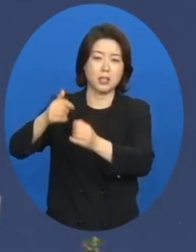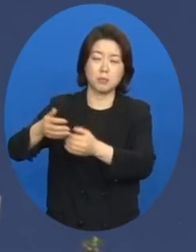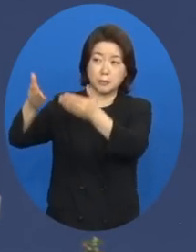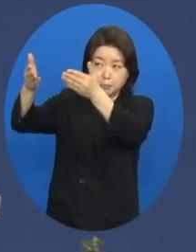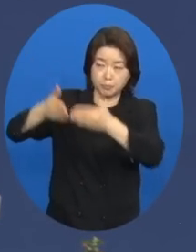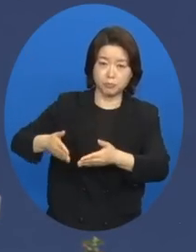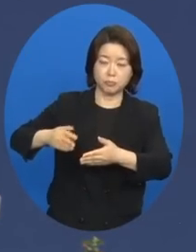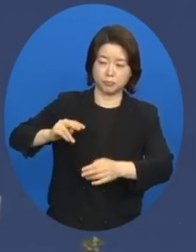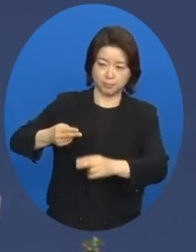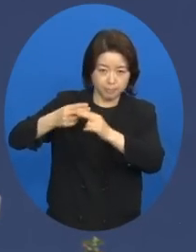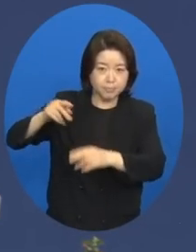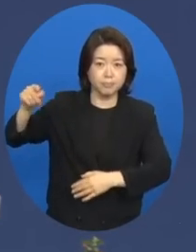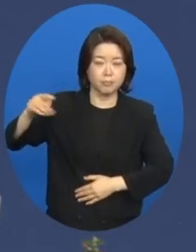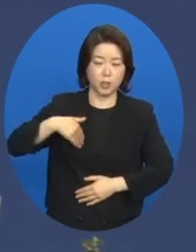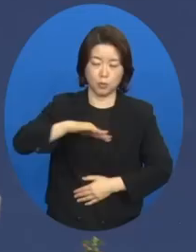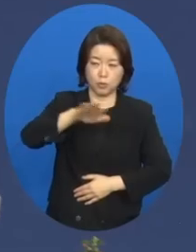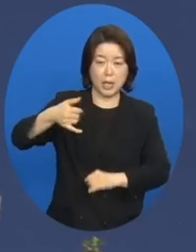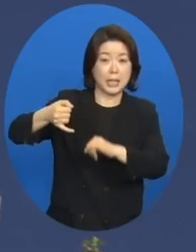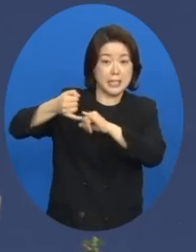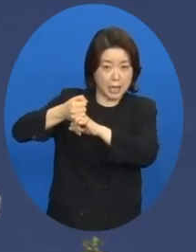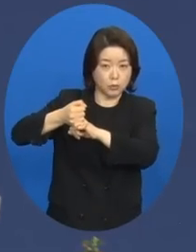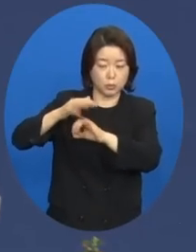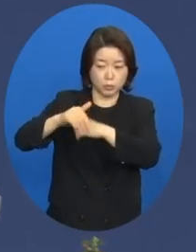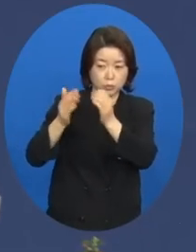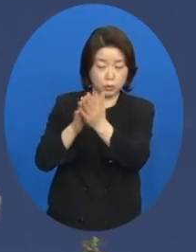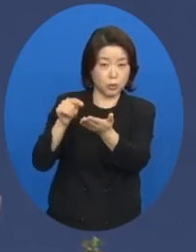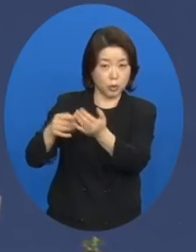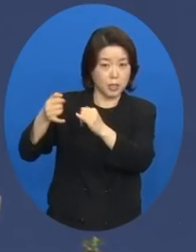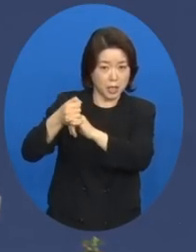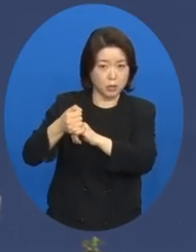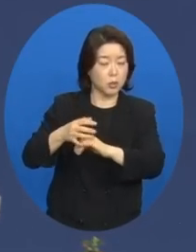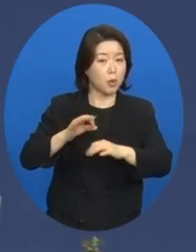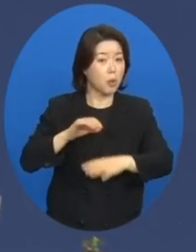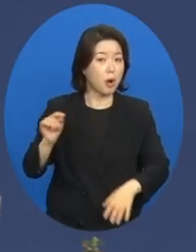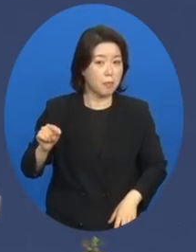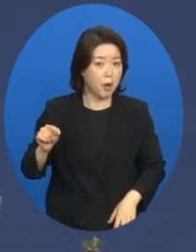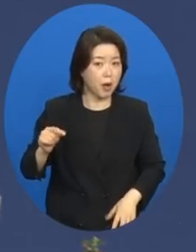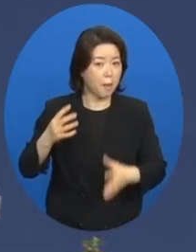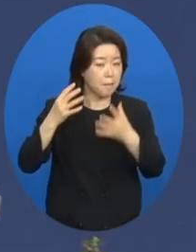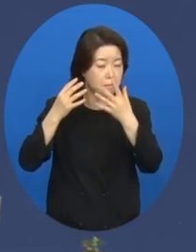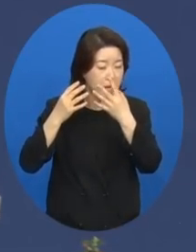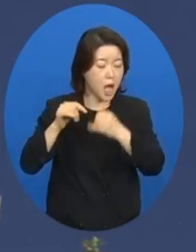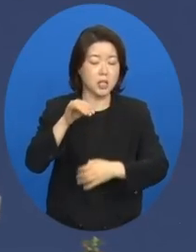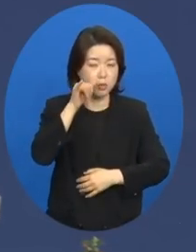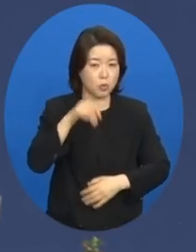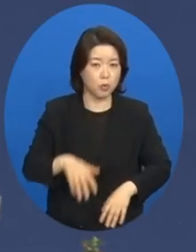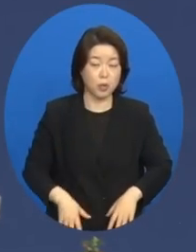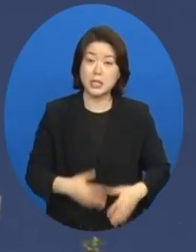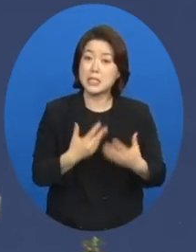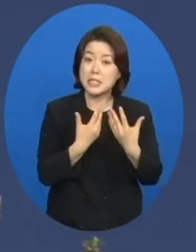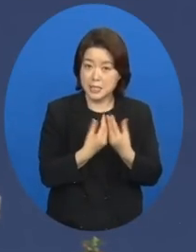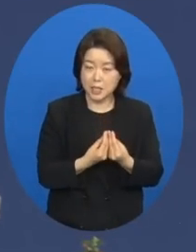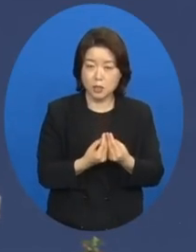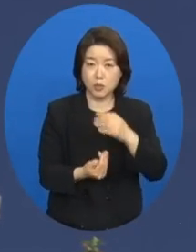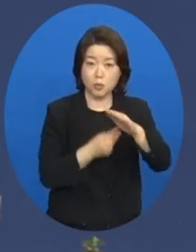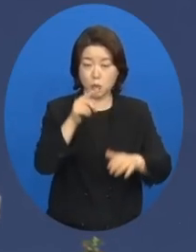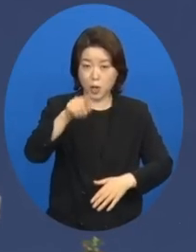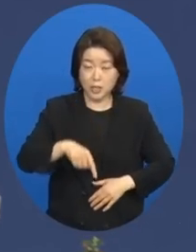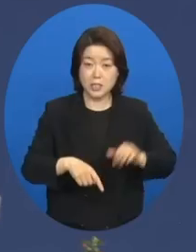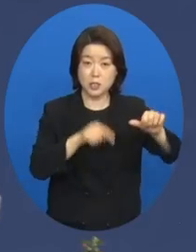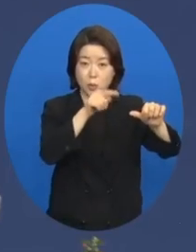안에서 우리에게 약속해 준 이 성경의 약속이 놀라운 약속 중에 많은 것들이 있어요. 예를 들자면 요한일서